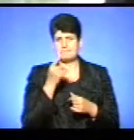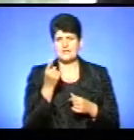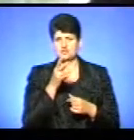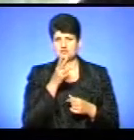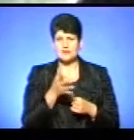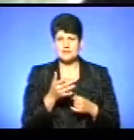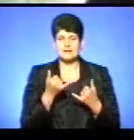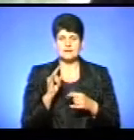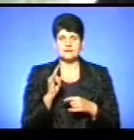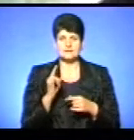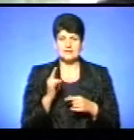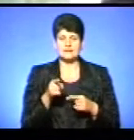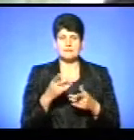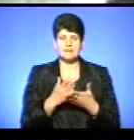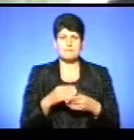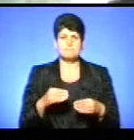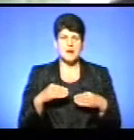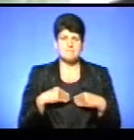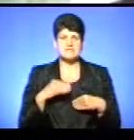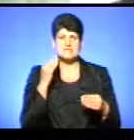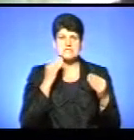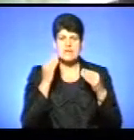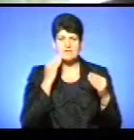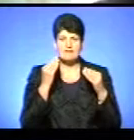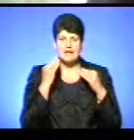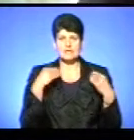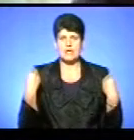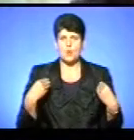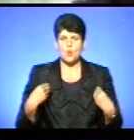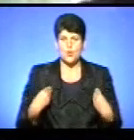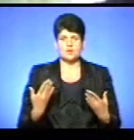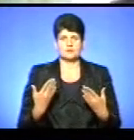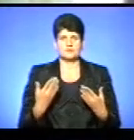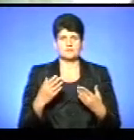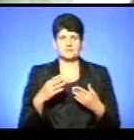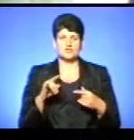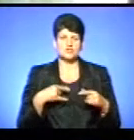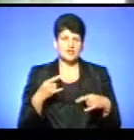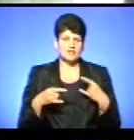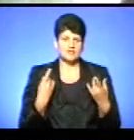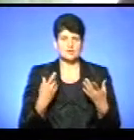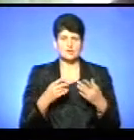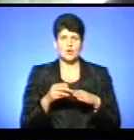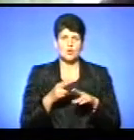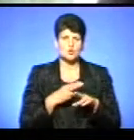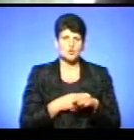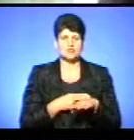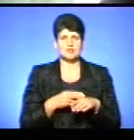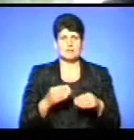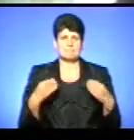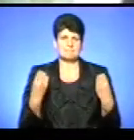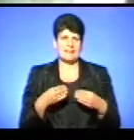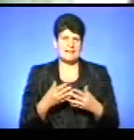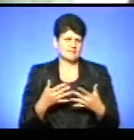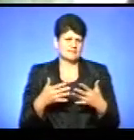У пакунку є все від памперси, салфетки, одяг, бодіки, штанішки, бачу, носочки, пеленки. Ну,